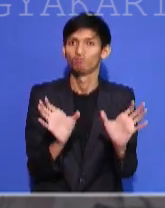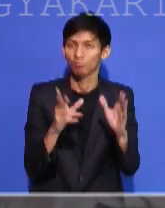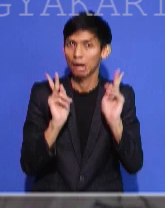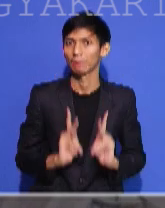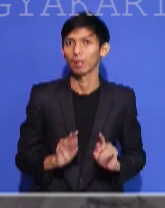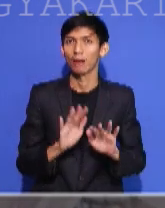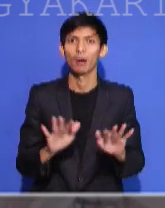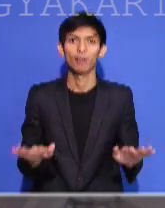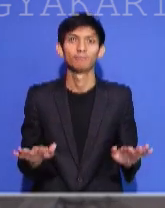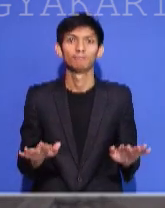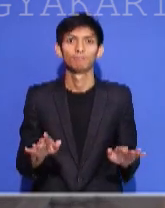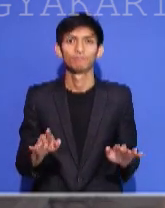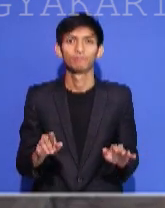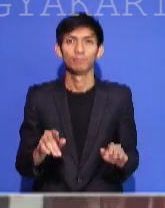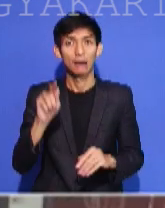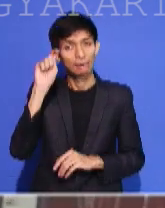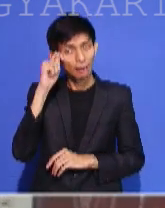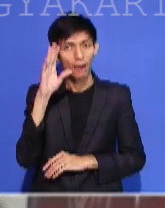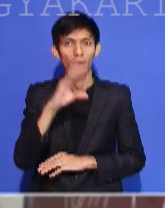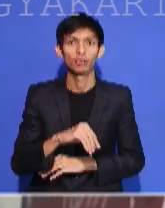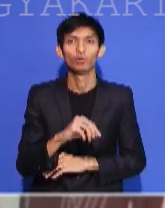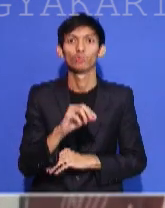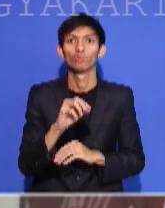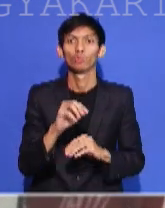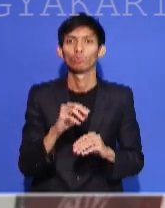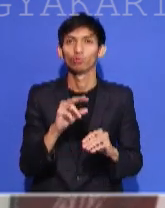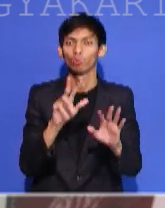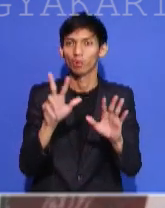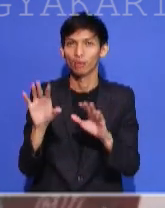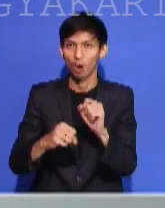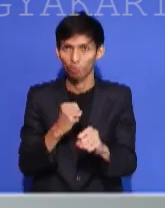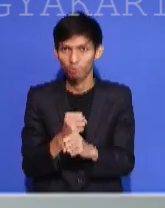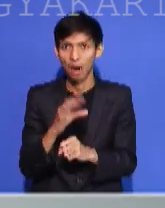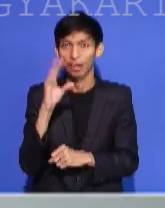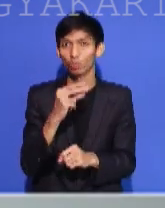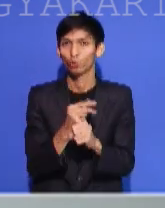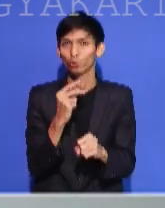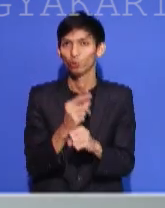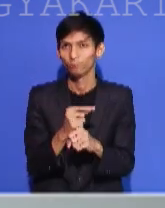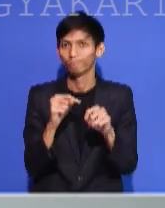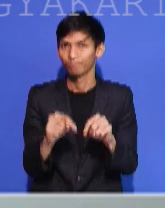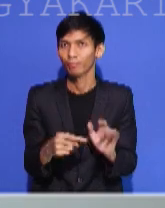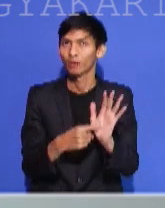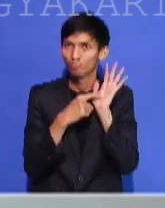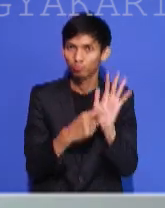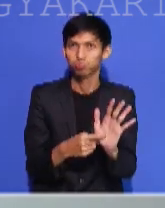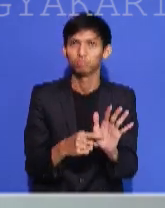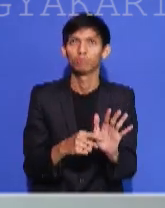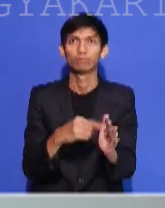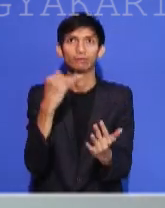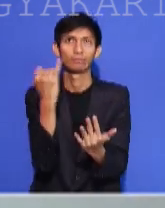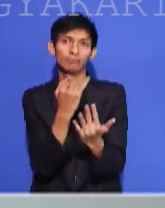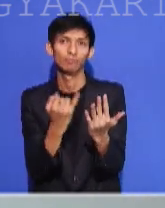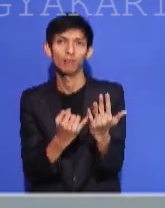Momentum peringatan haul ke-99 tahun Tino Sidin dan peringatan Hari Guru Nasional kali ini dimamerkan hasil karya menggambar anak-anak